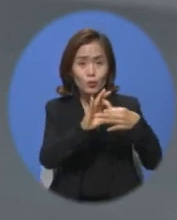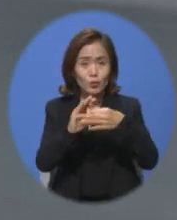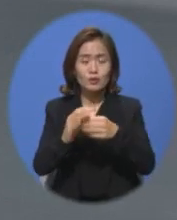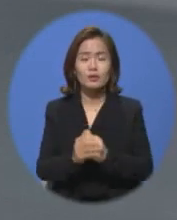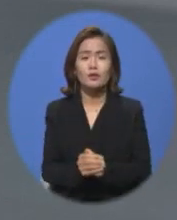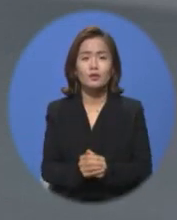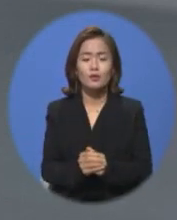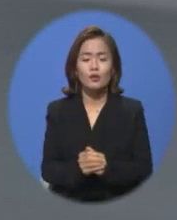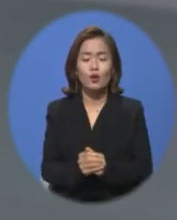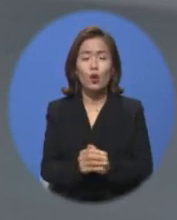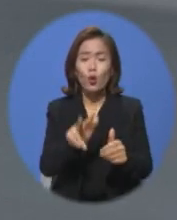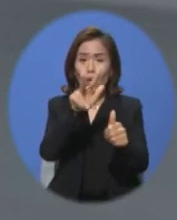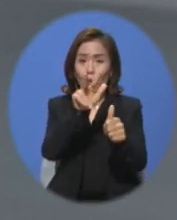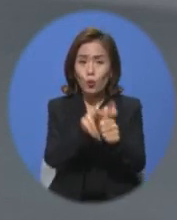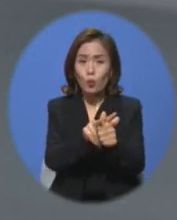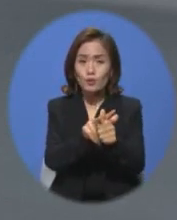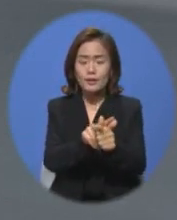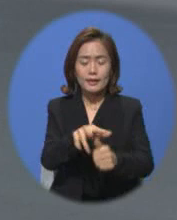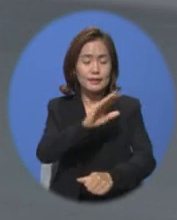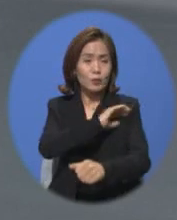들의자격과비전을살펴보는기회를가지시길바랍니다